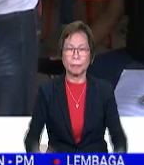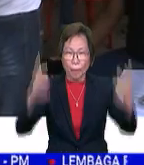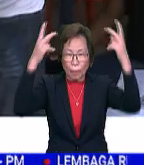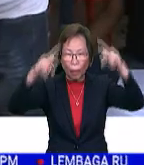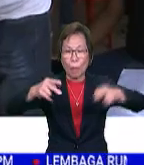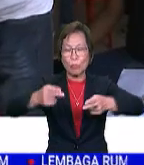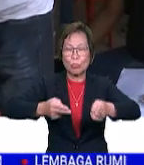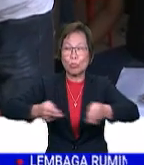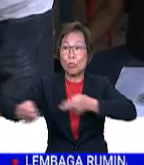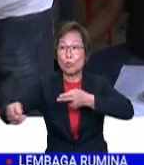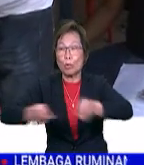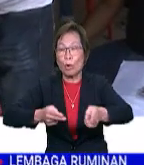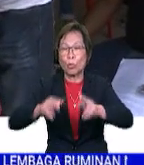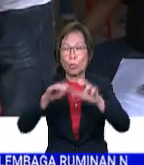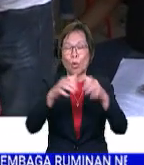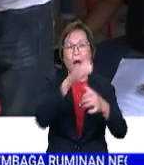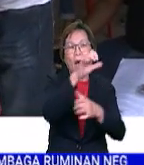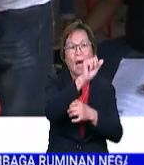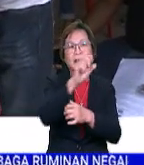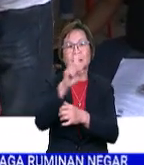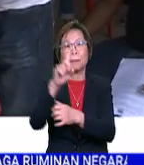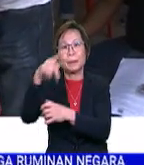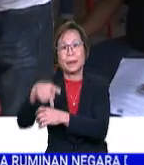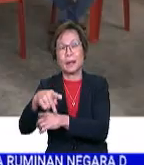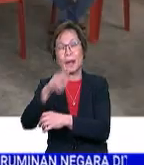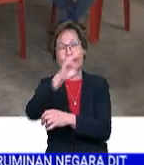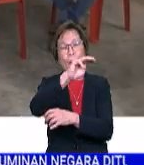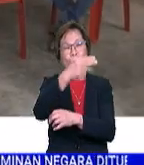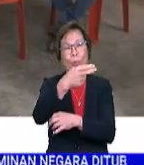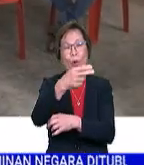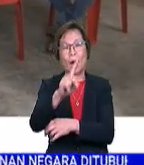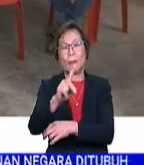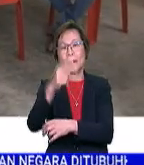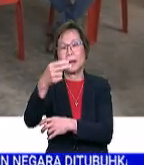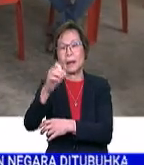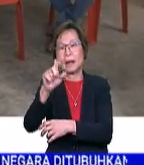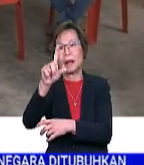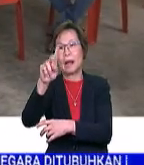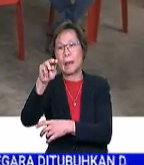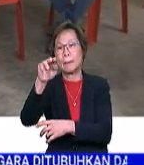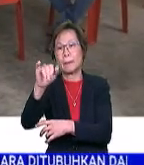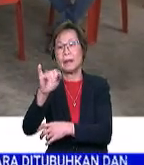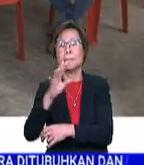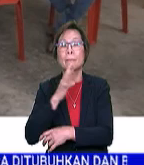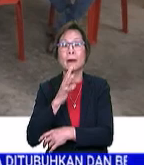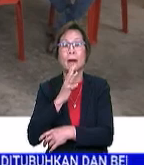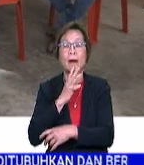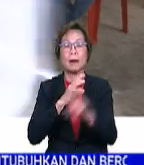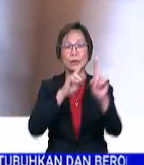Pengarah Urusan Kumpulan SDP Muhammad Helmi Osman Bashar berkata